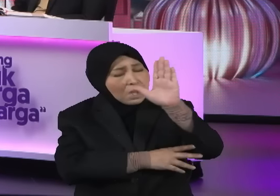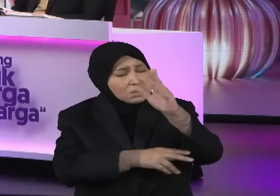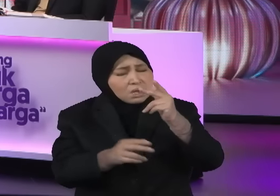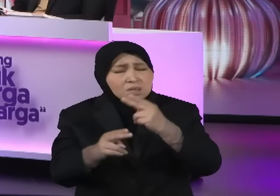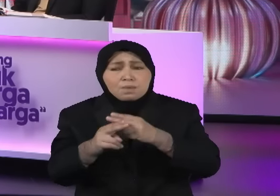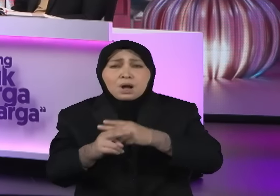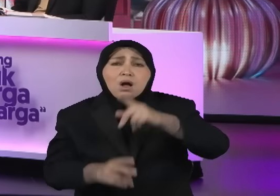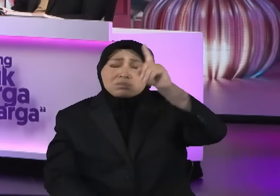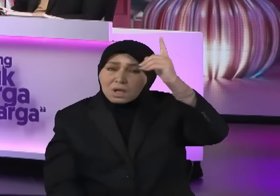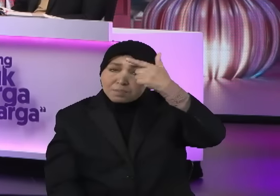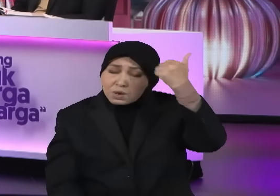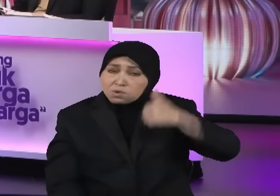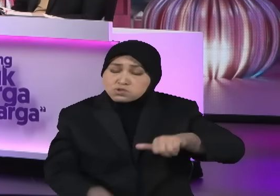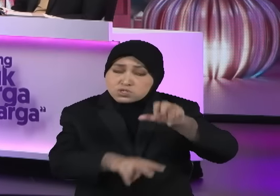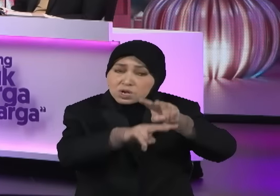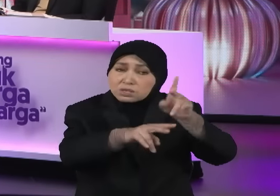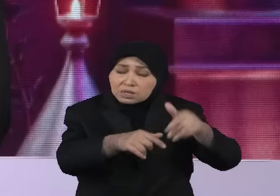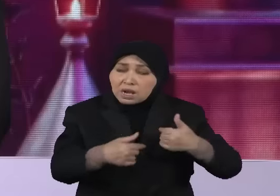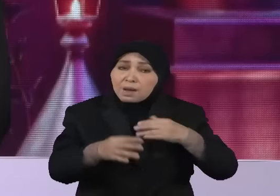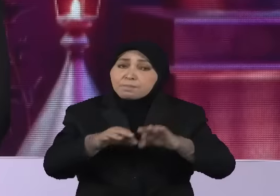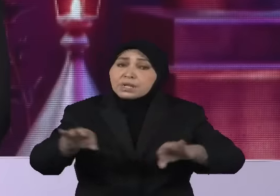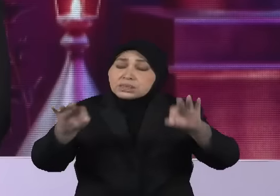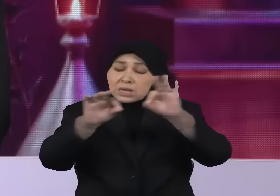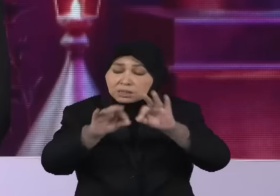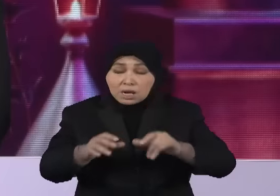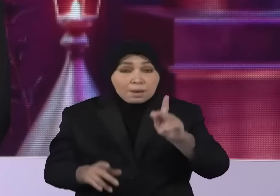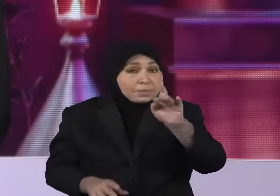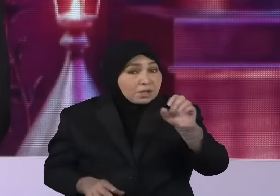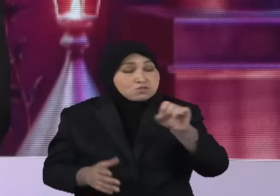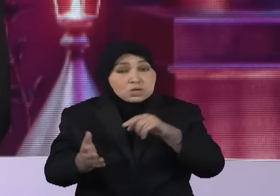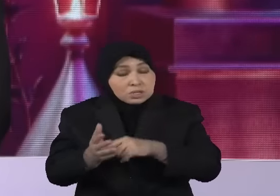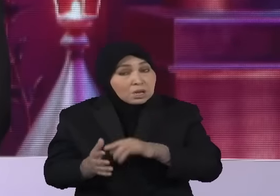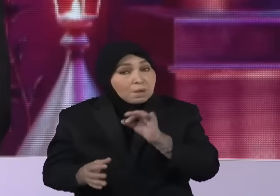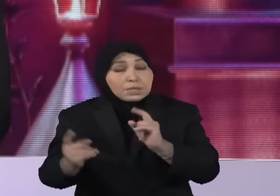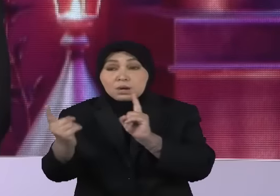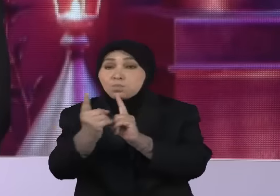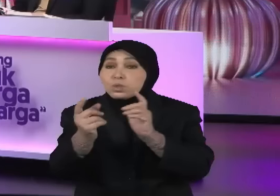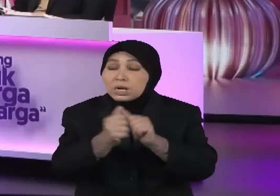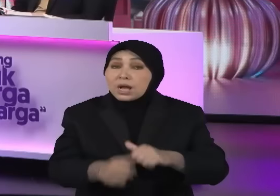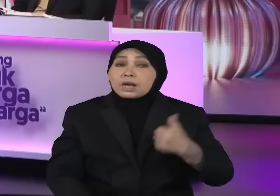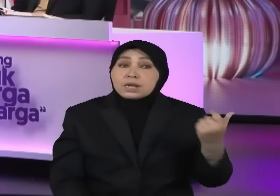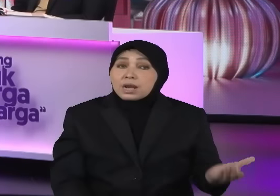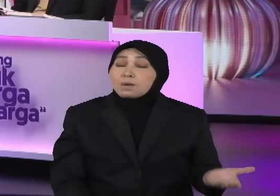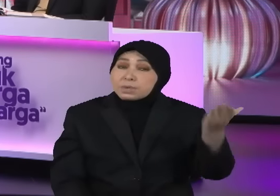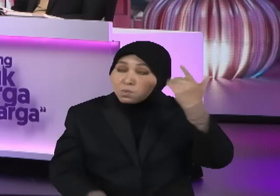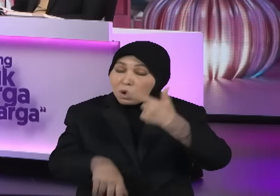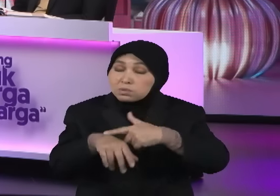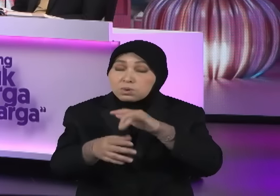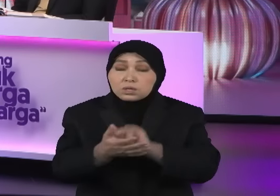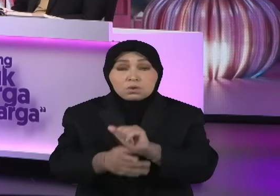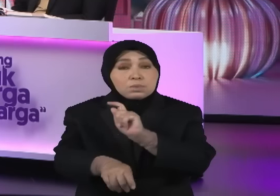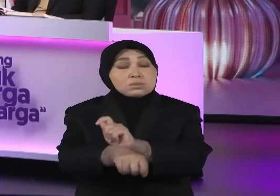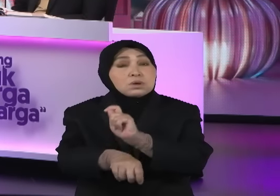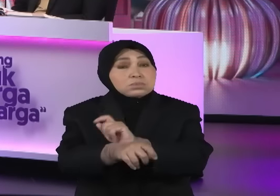Allah Subhanahu Wa Taala, kerana kesaksian ini adalah penting. Dan dalam kes ini, bila mereka bertemu dengan Nabi, ini Nabi pada waktu itu bertugas